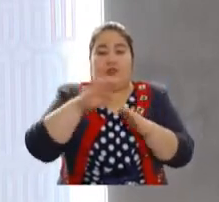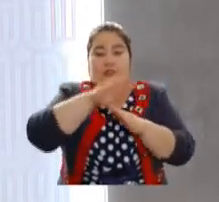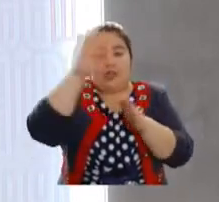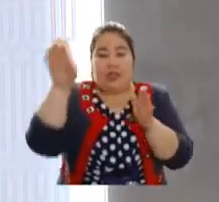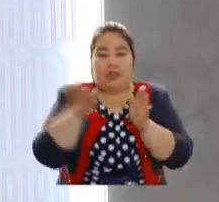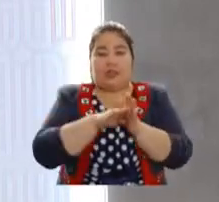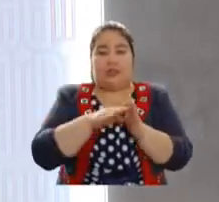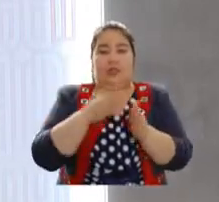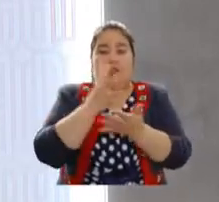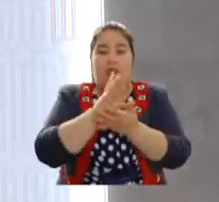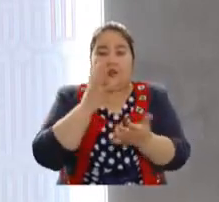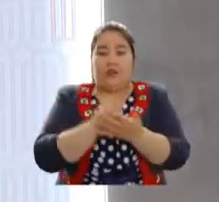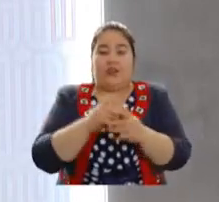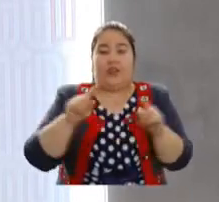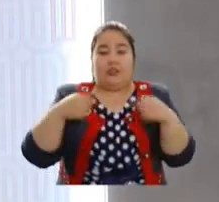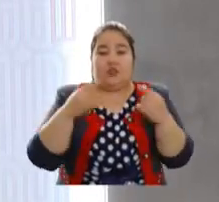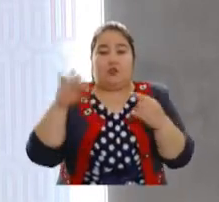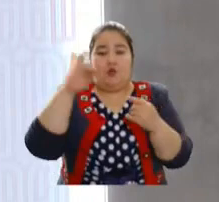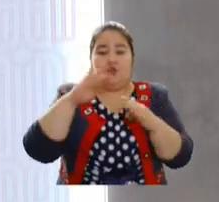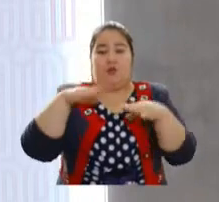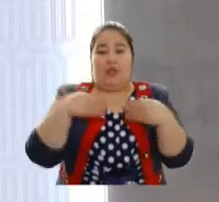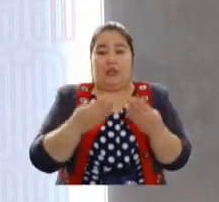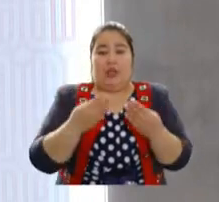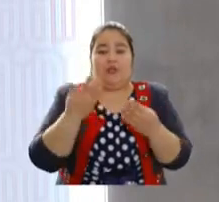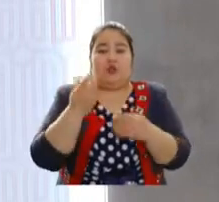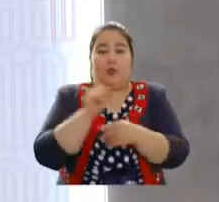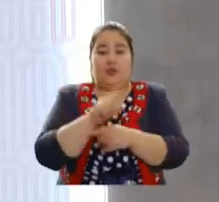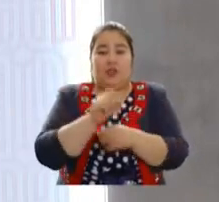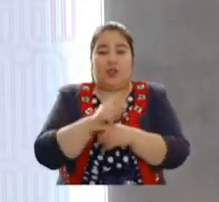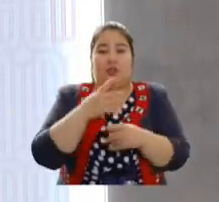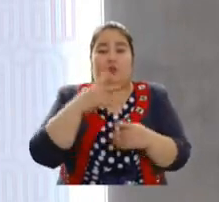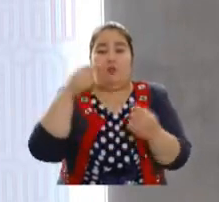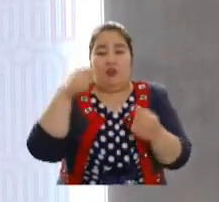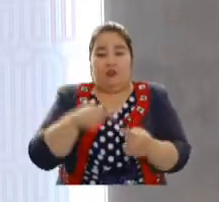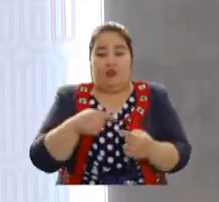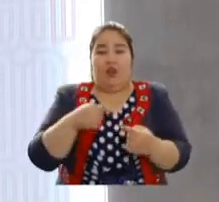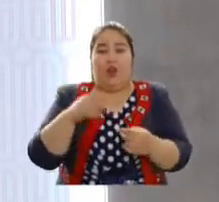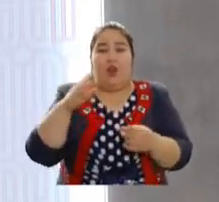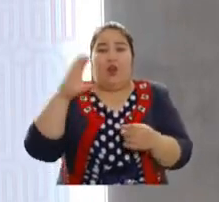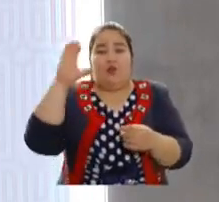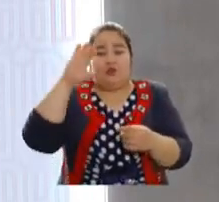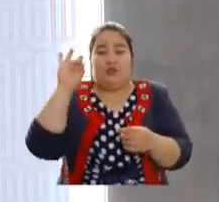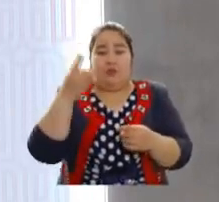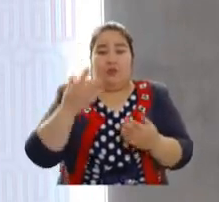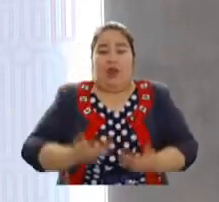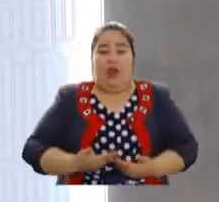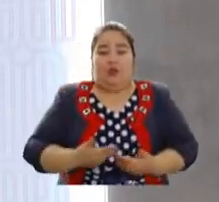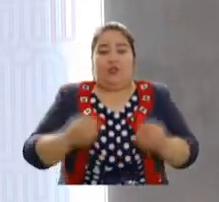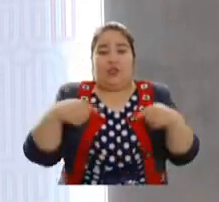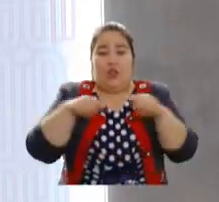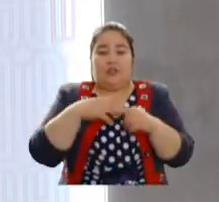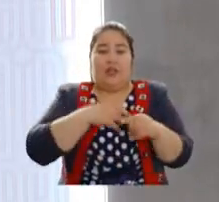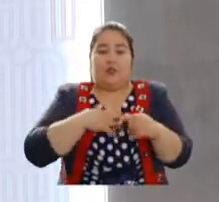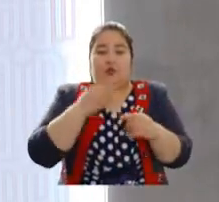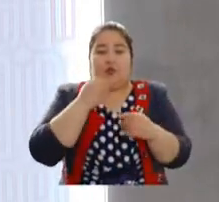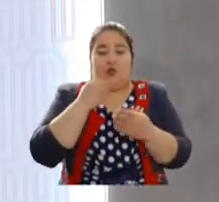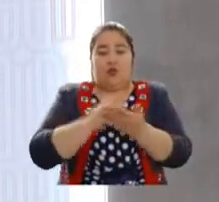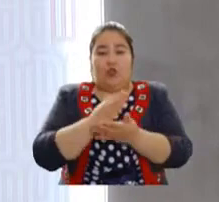zaxirasini yaratish bo'yicha bergan topshiriqlariga muvofiq, respublika aholisini asosiy turdagi